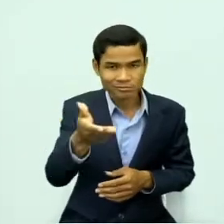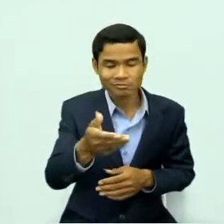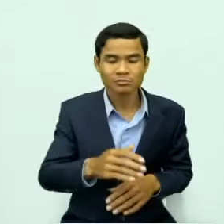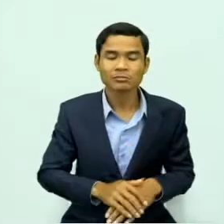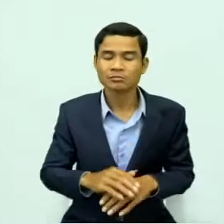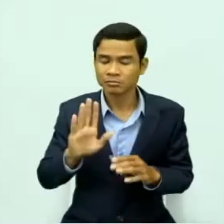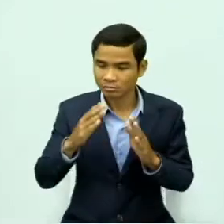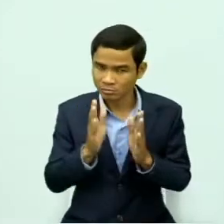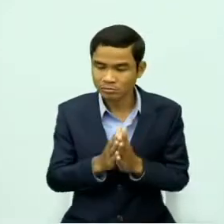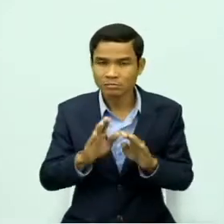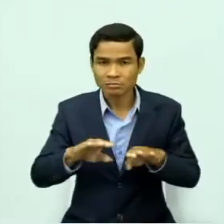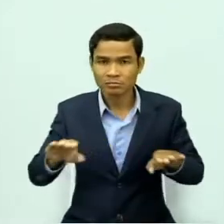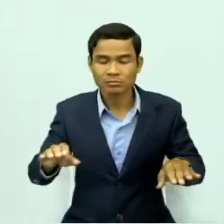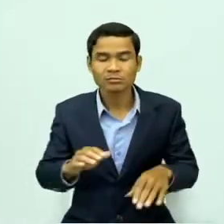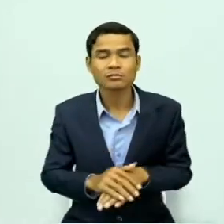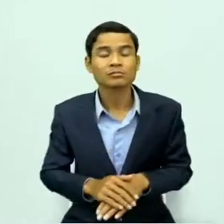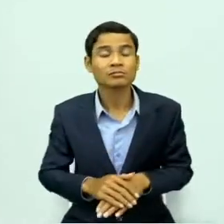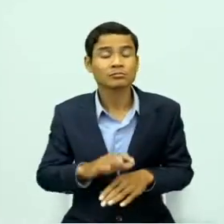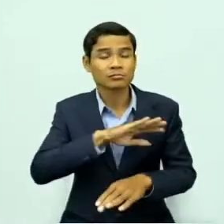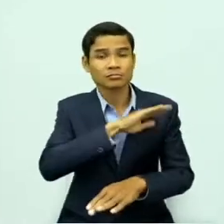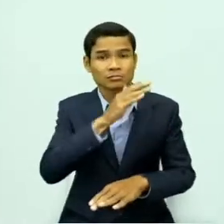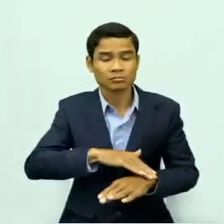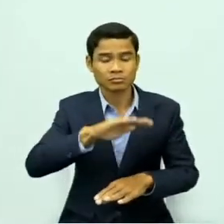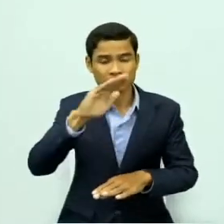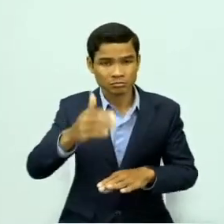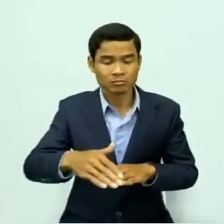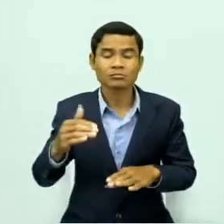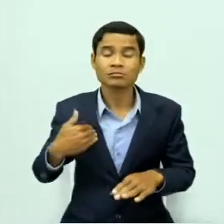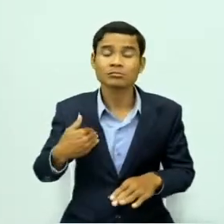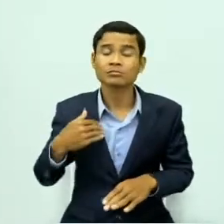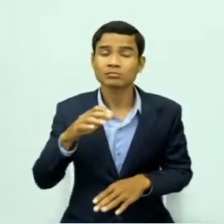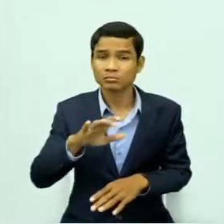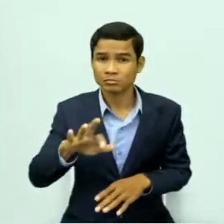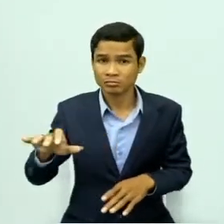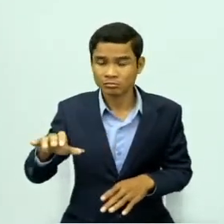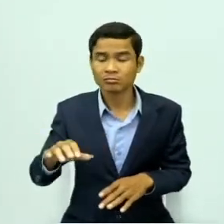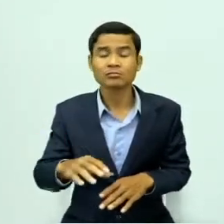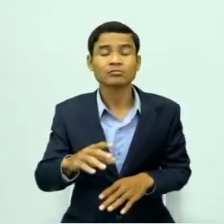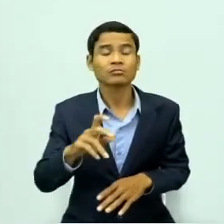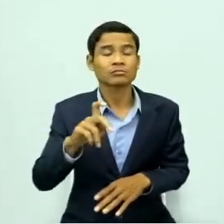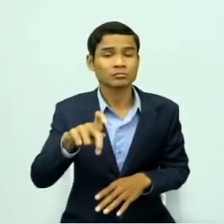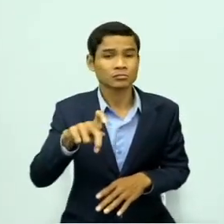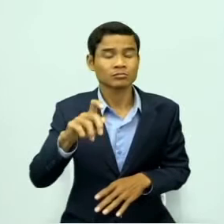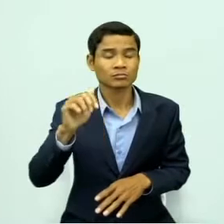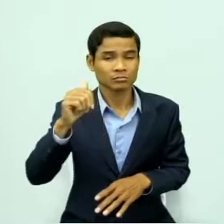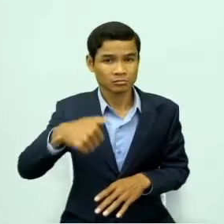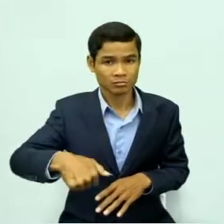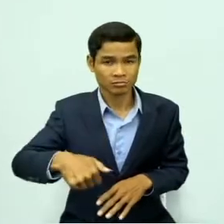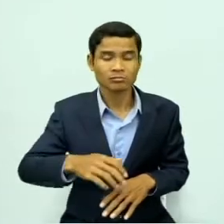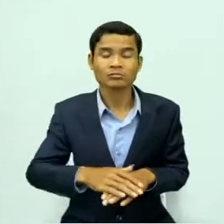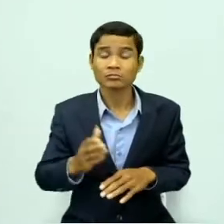Chà ạ con bị nấm miến sâu đám phần chà con sẽ đặt một đoạn